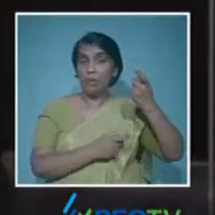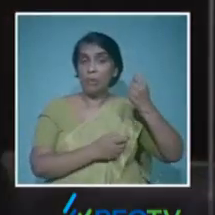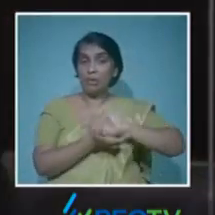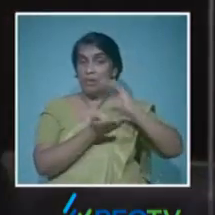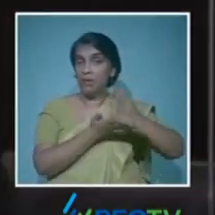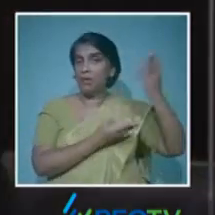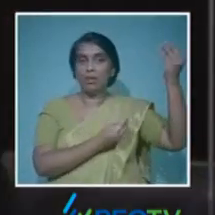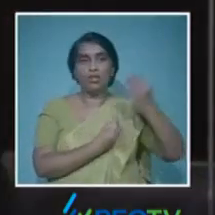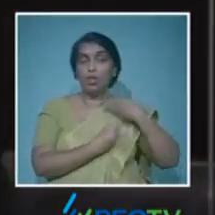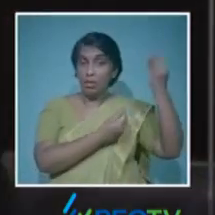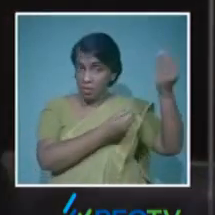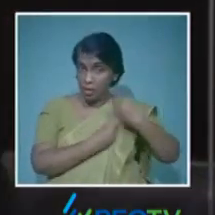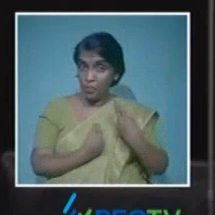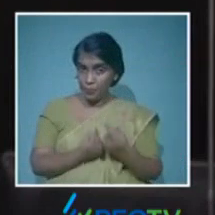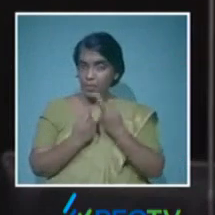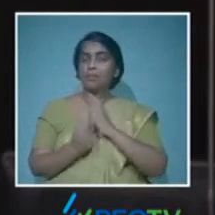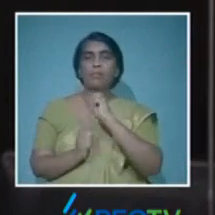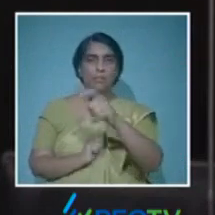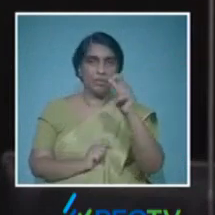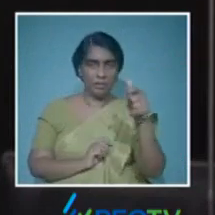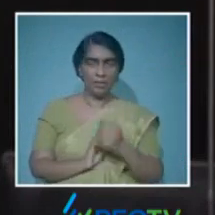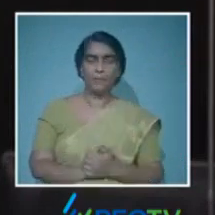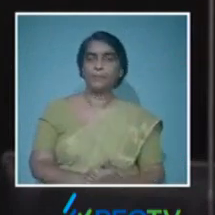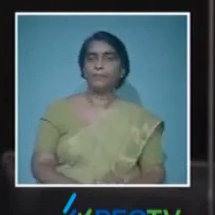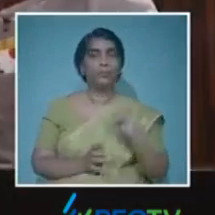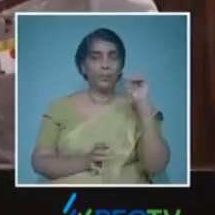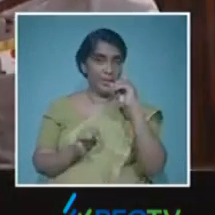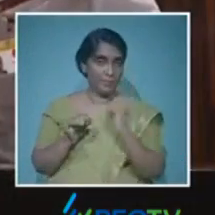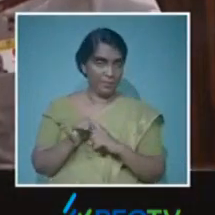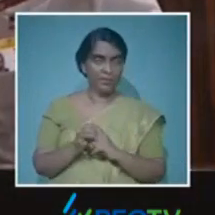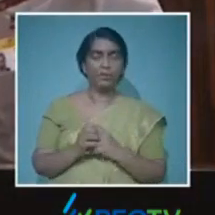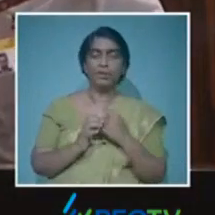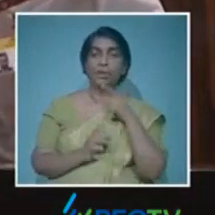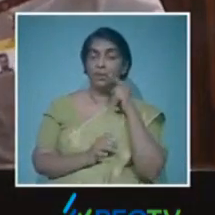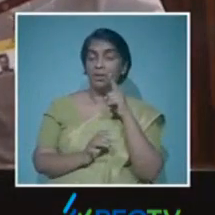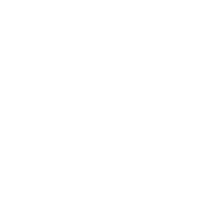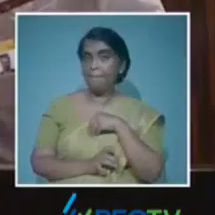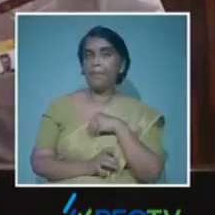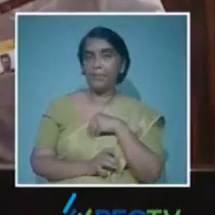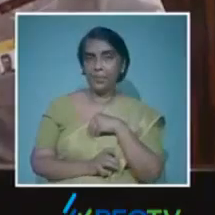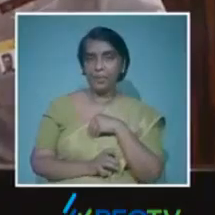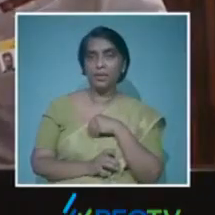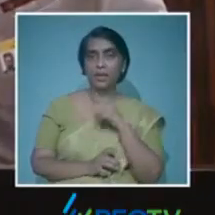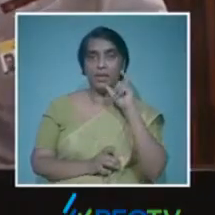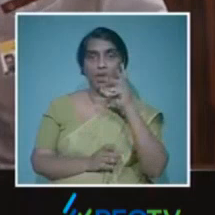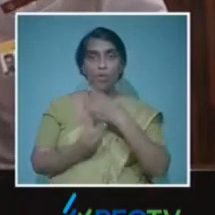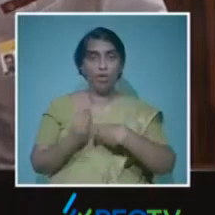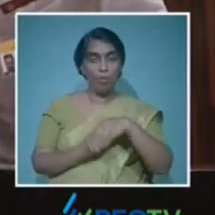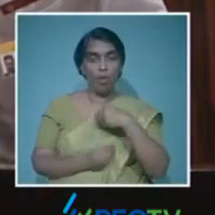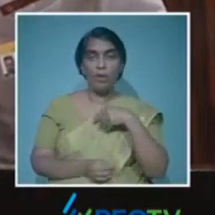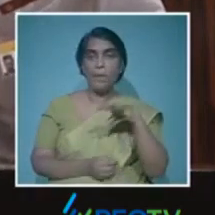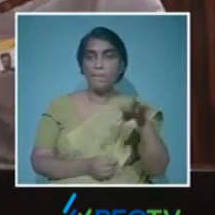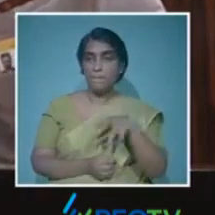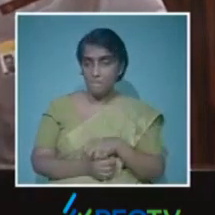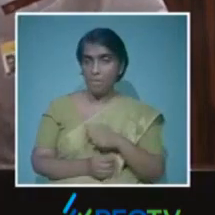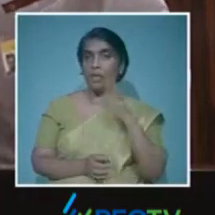එම මුදල් ලැබී නැතයි කෘෂිකර්ම රාජ්‍ය අමාත්‍යවරයා අද පාර්ලිමේන්තුවට දැනුම් දුන්නා. දැන් ඔබතුමා පිළිගන්නවා කාබනික පොහොර භාවිතය